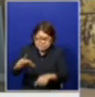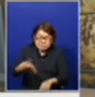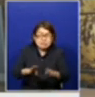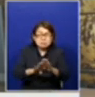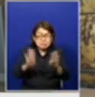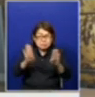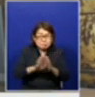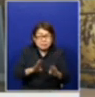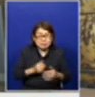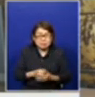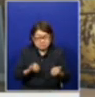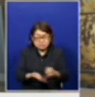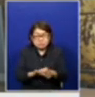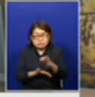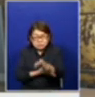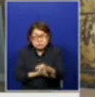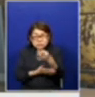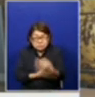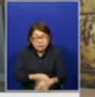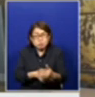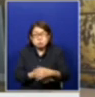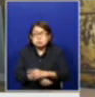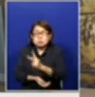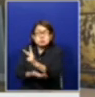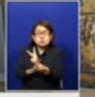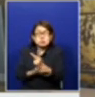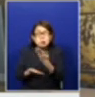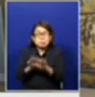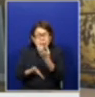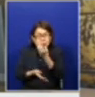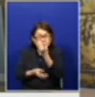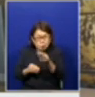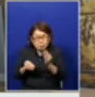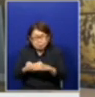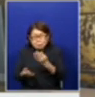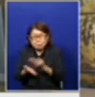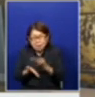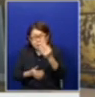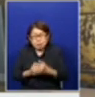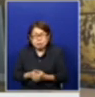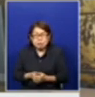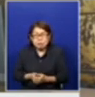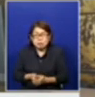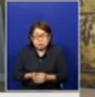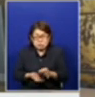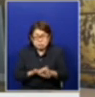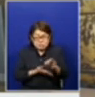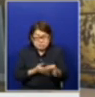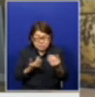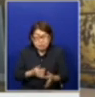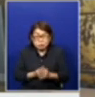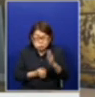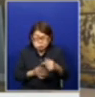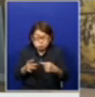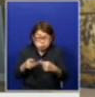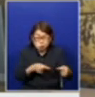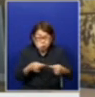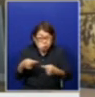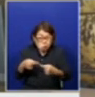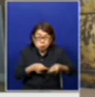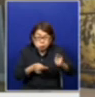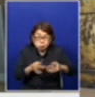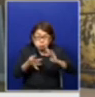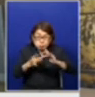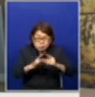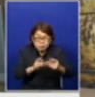แล้วจะให้เขาเรียนทางอินเทอร์เน็ตต่อไปหรือไม่วันนี้